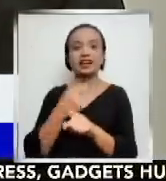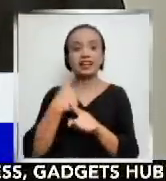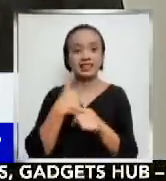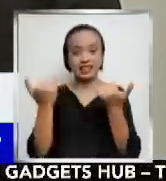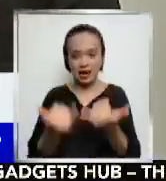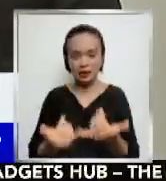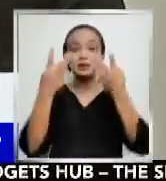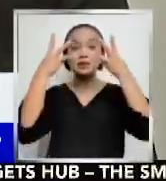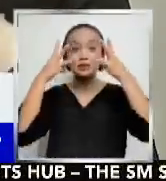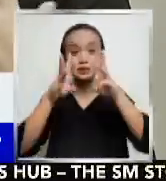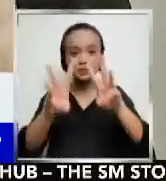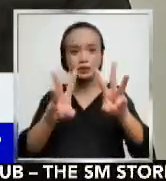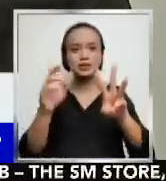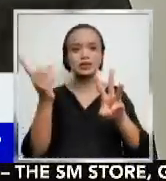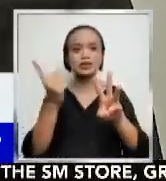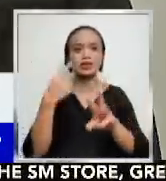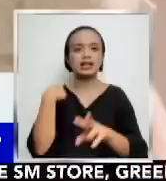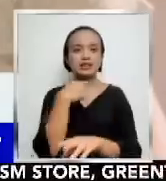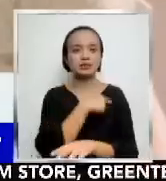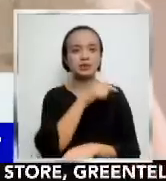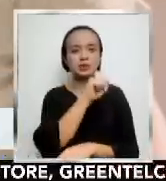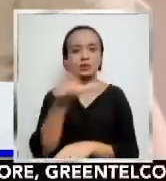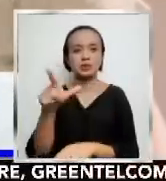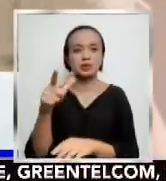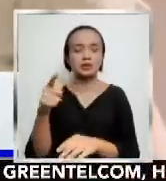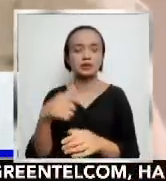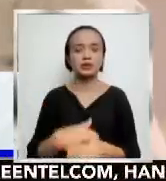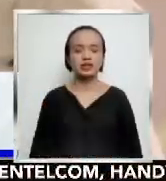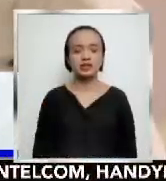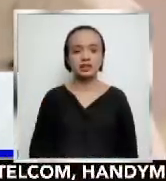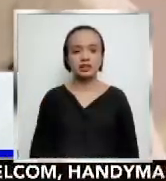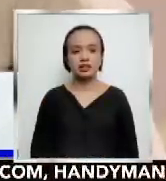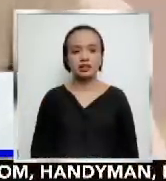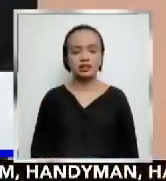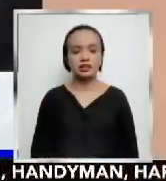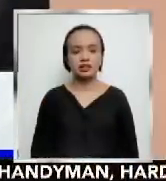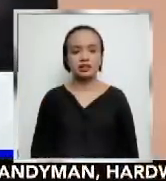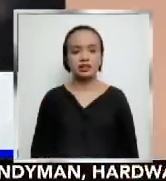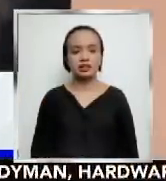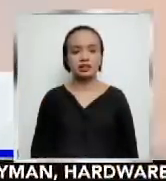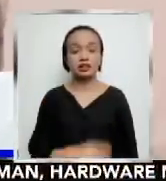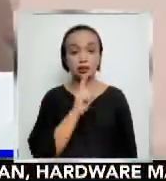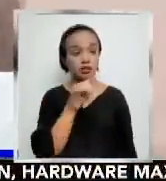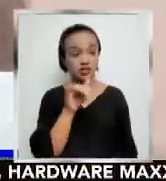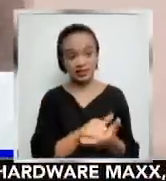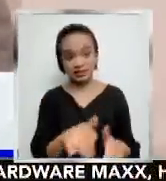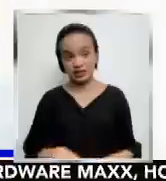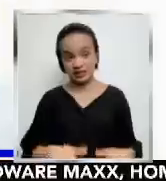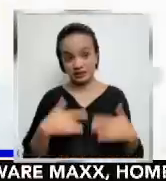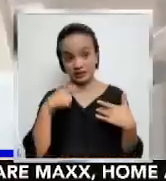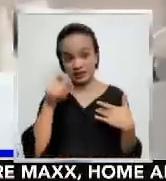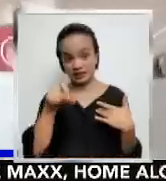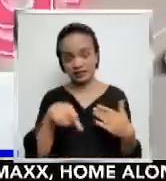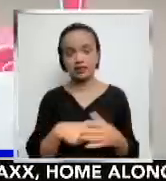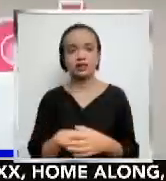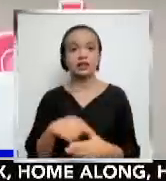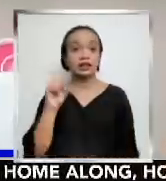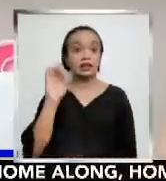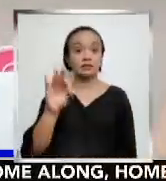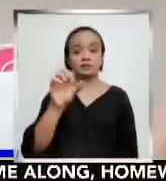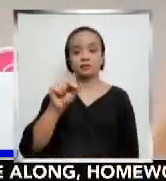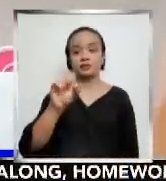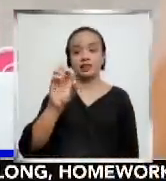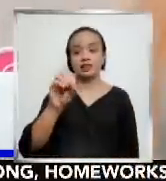yung pinaghirapan namin lahat ng Baguio. Ayun naman po ang kailangan natin sa life, di ba? Kung si Sofia relate sa